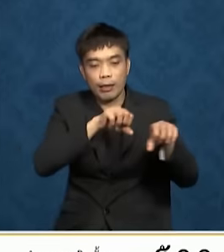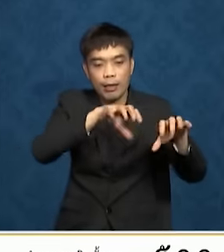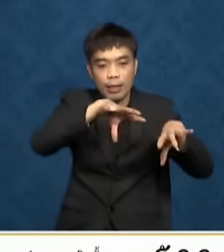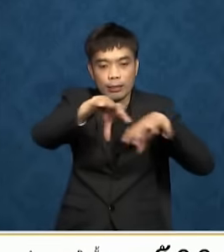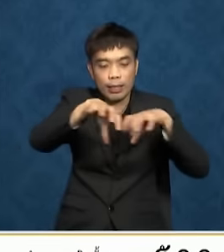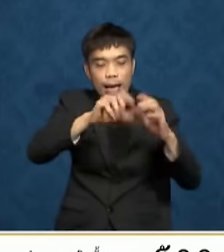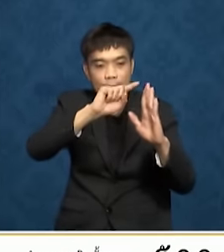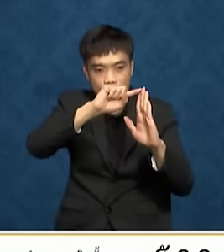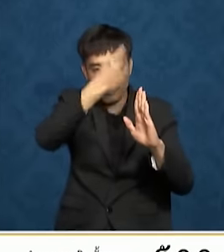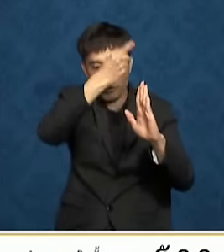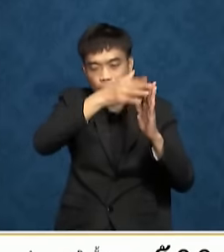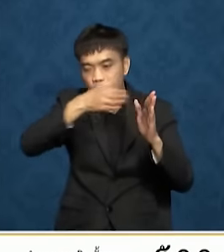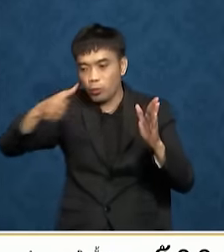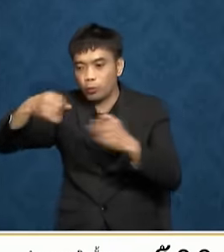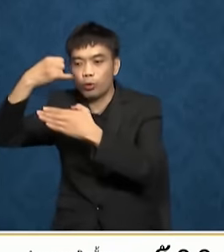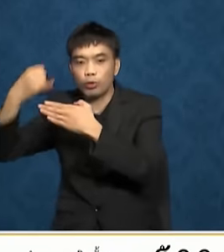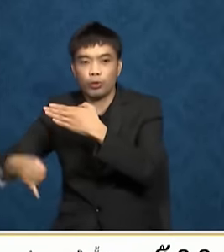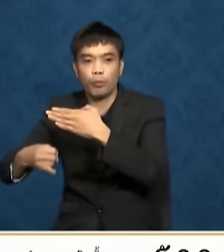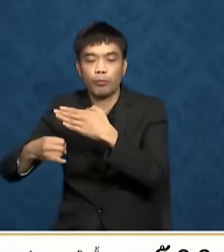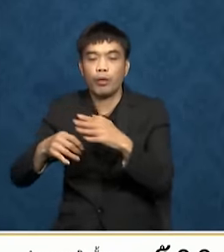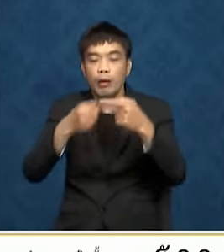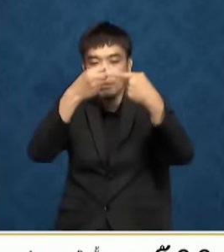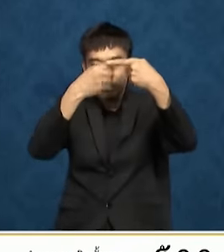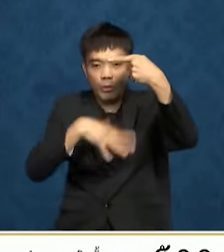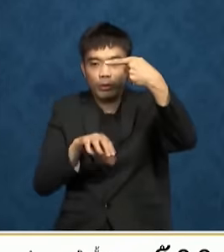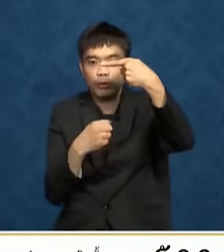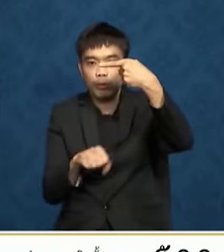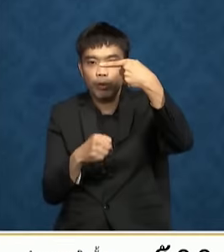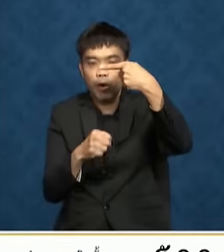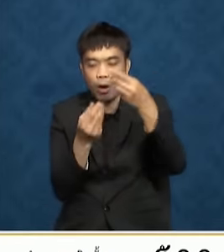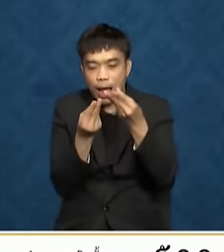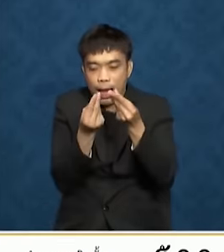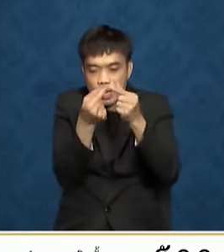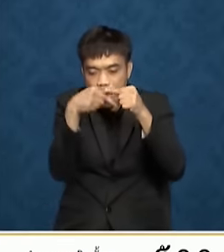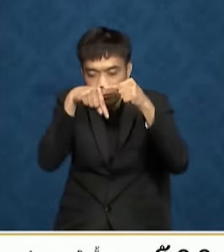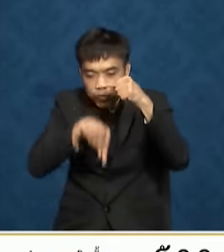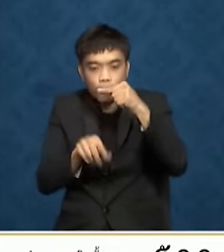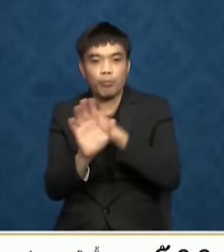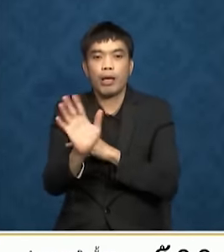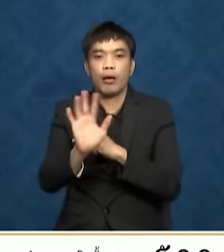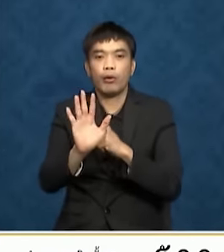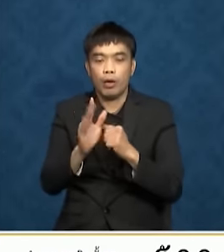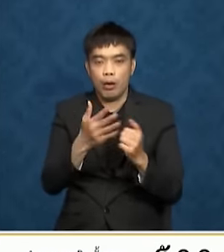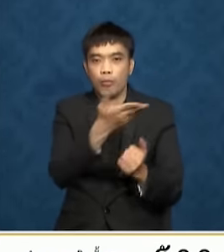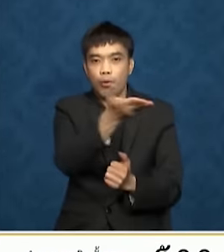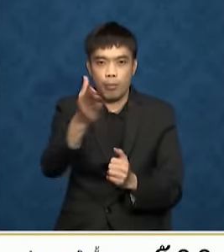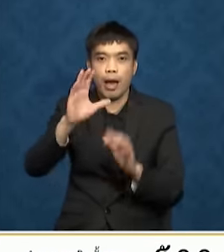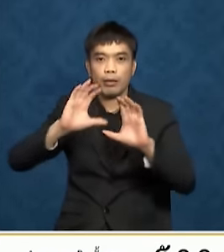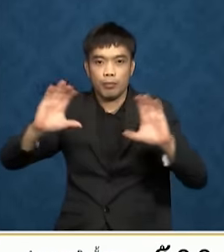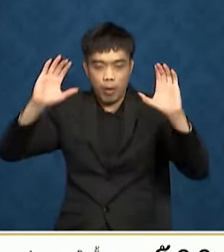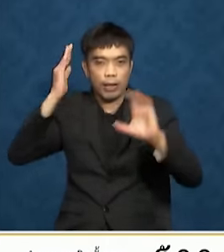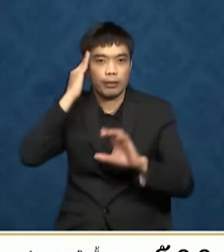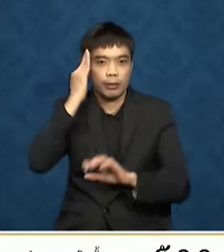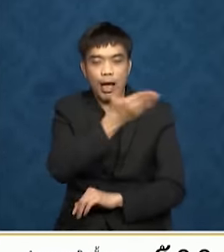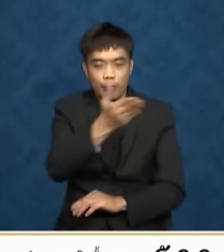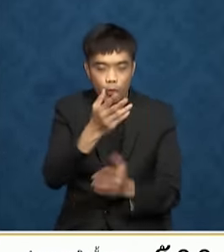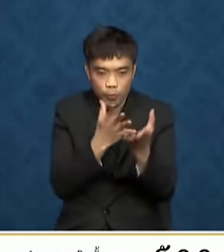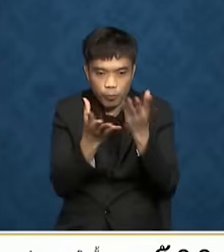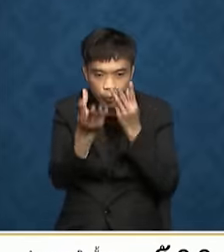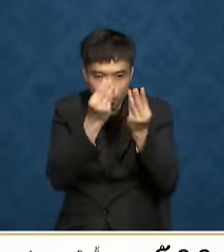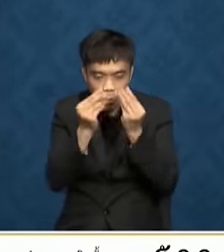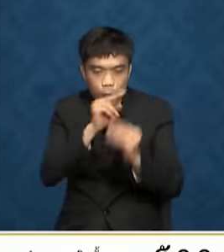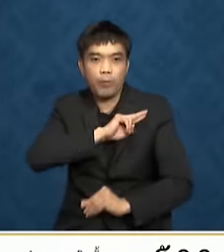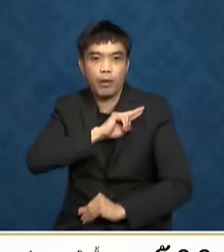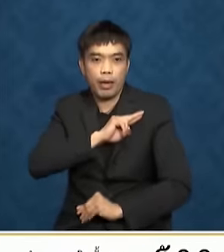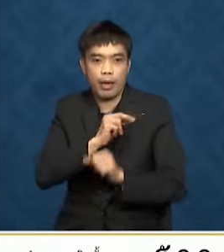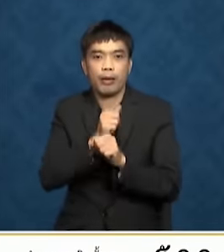บ้างมันมีทั้งหมด 10ข้อก็ไม่เป็นไรครับผมคงไม่ลงรายละเอียด 10ข้อแต่คิดว่าทางรัฐบาลก็คงที่จะเริ่มที่จะศึกษาอยู่อย่าง